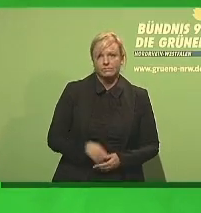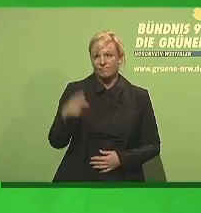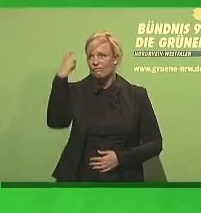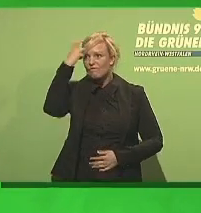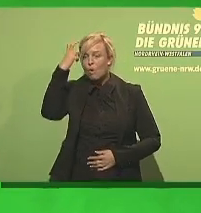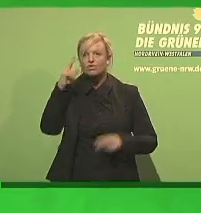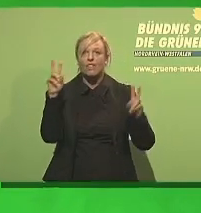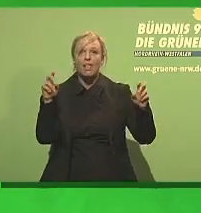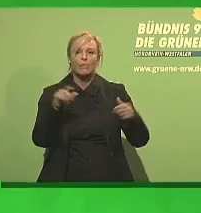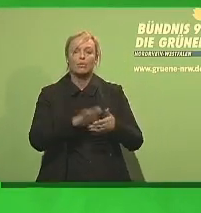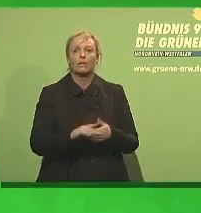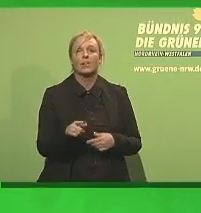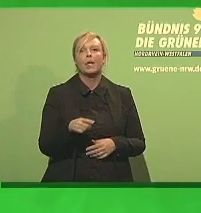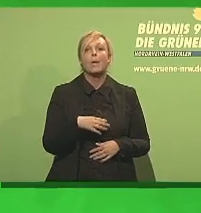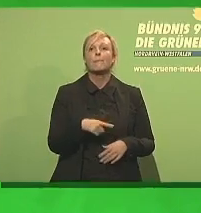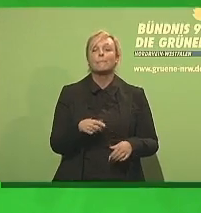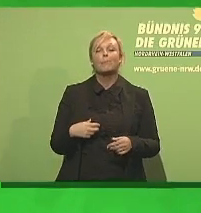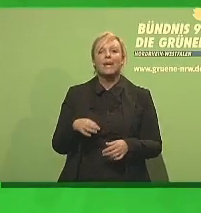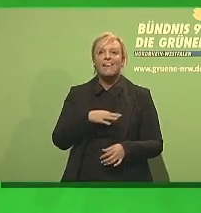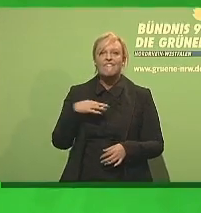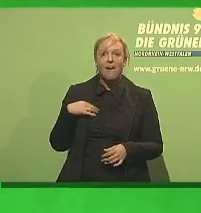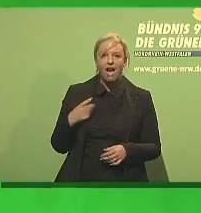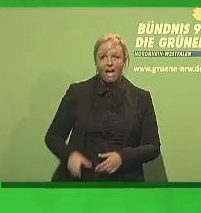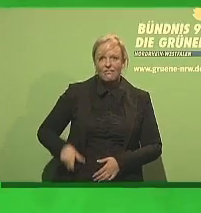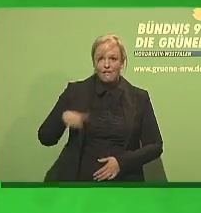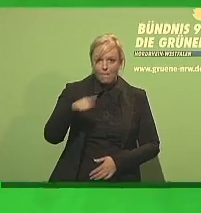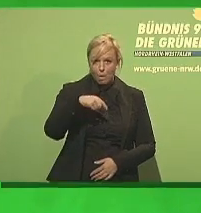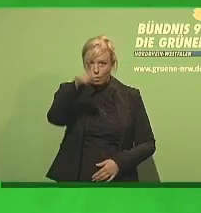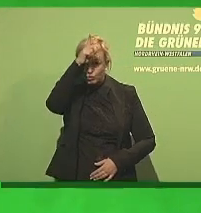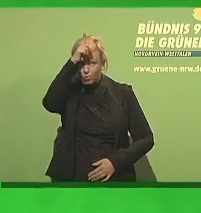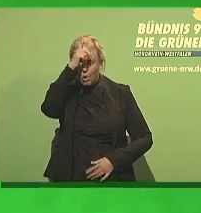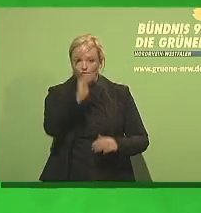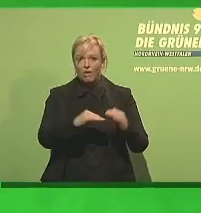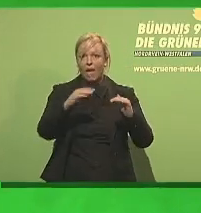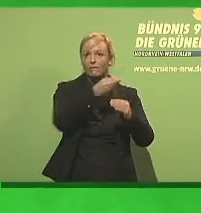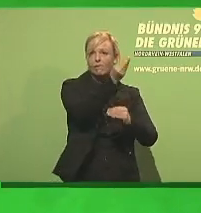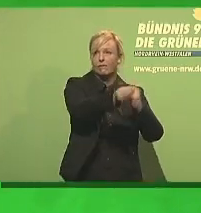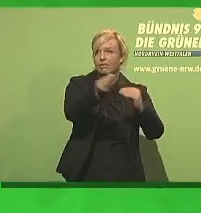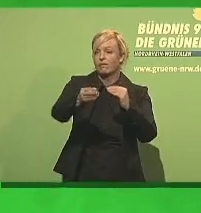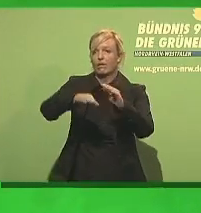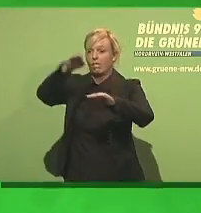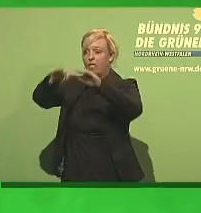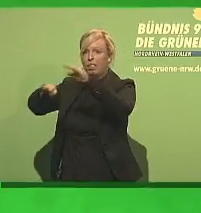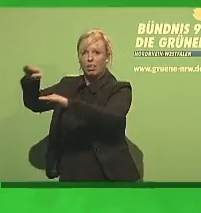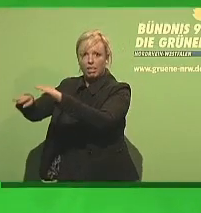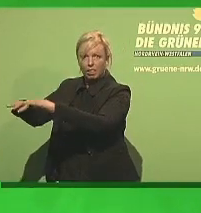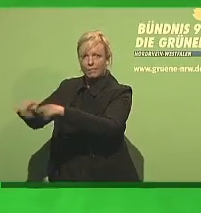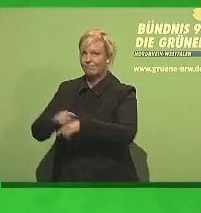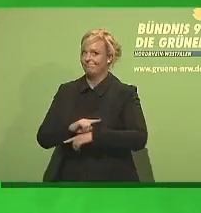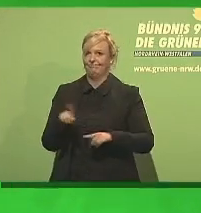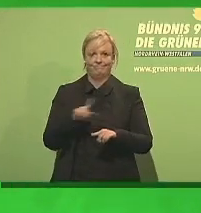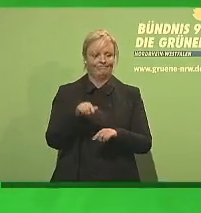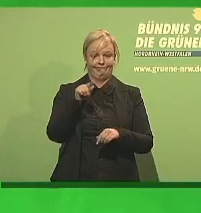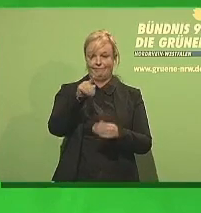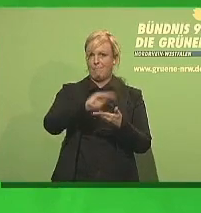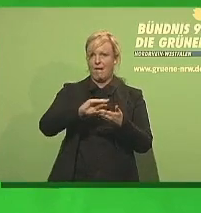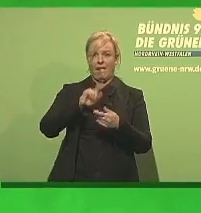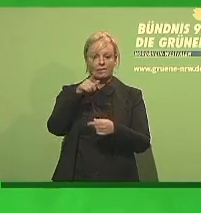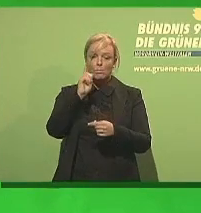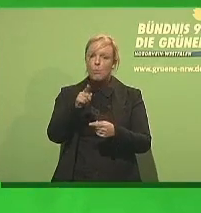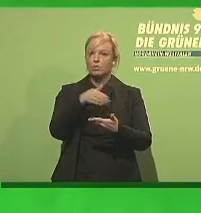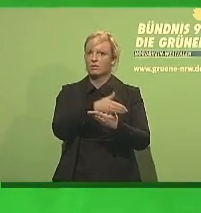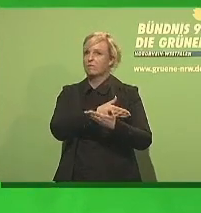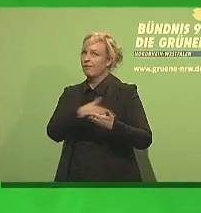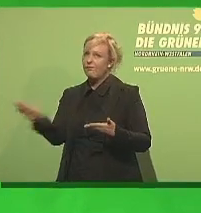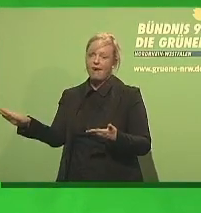das Privatvermögen in Deutschland ist ungleich verteilt, muss ebenso aus dem Bericht verschwinden wie der